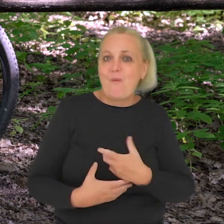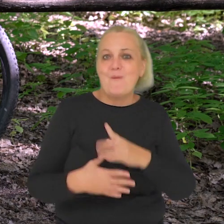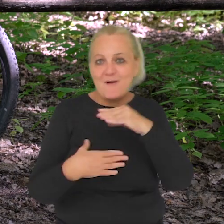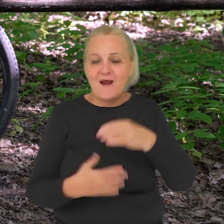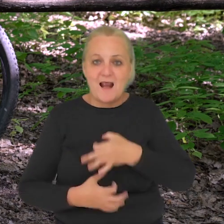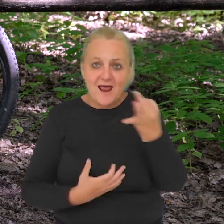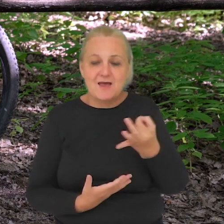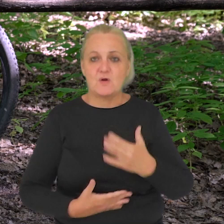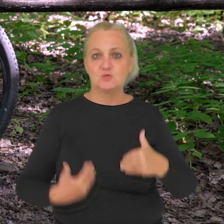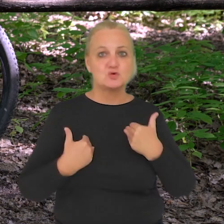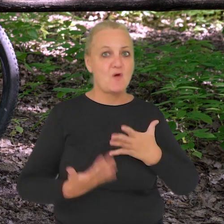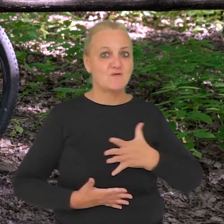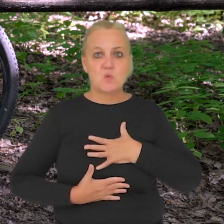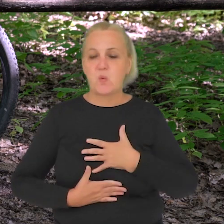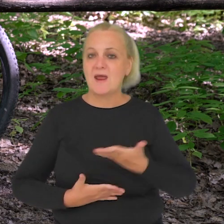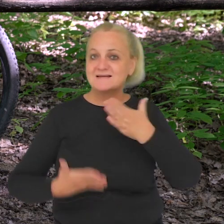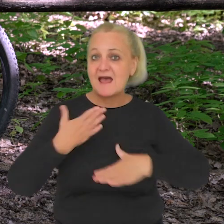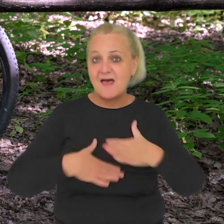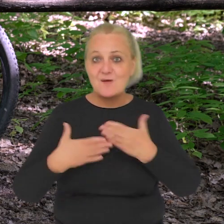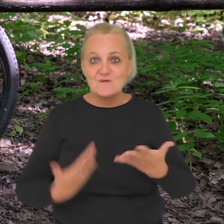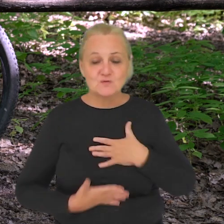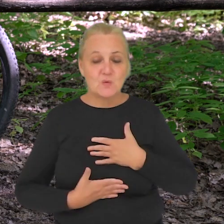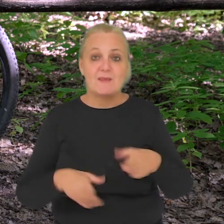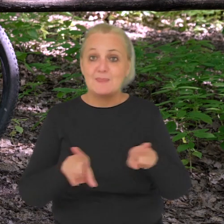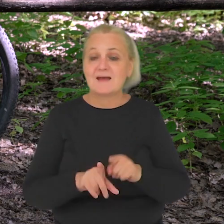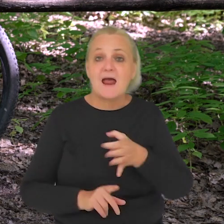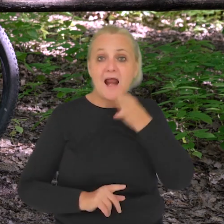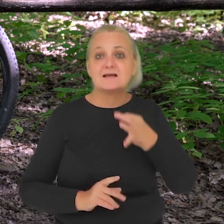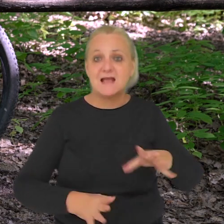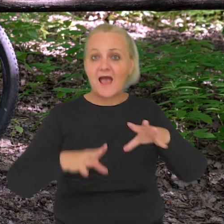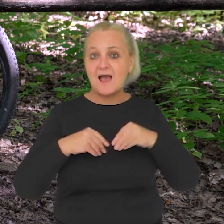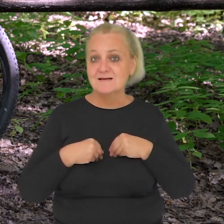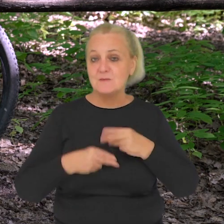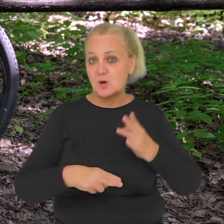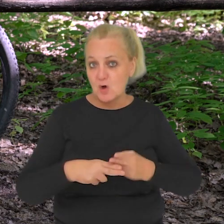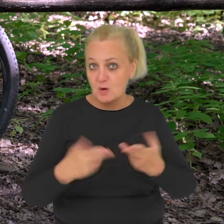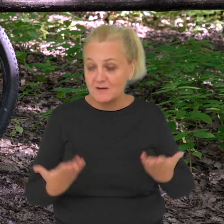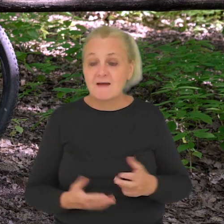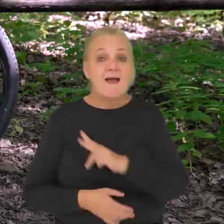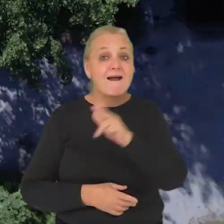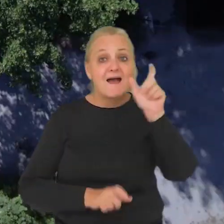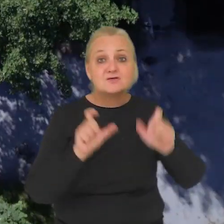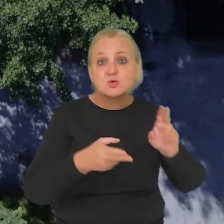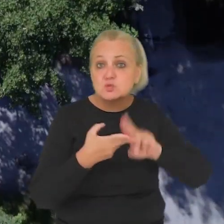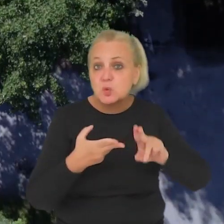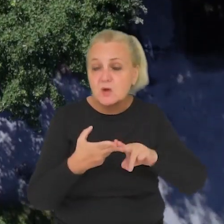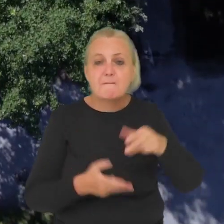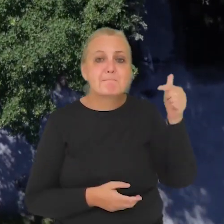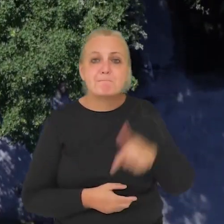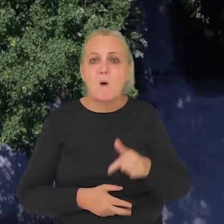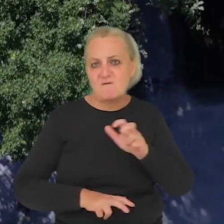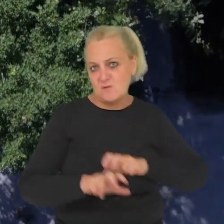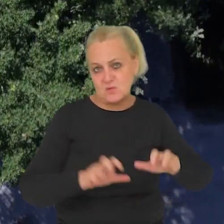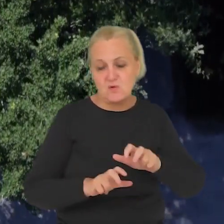lepszy humor, poczucie zdrowia, zadowolenia i lepszą akceptację choroby. Każda osoba z